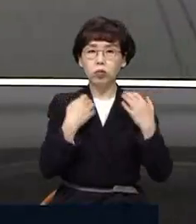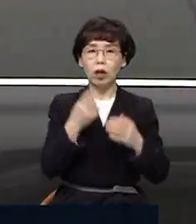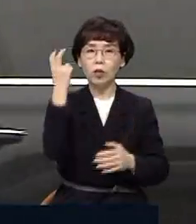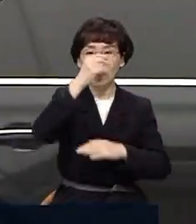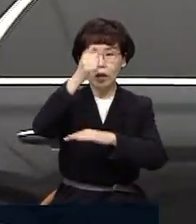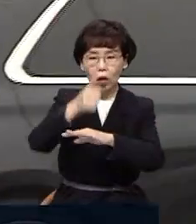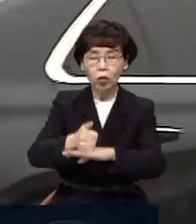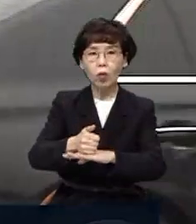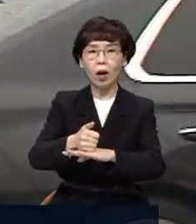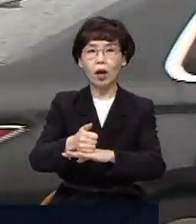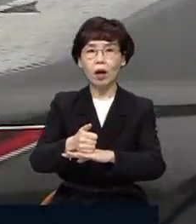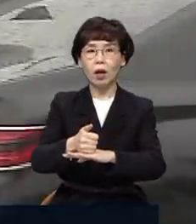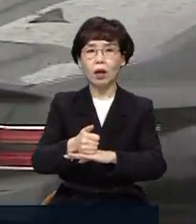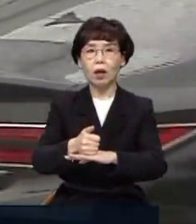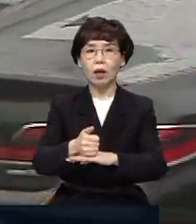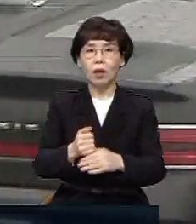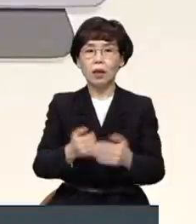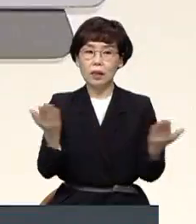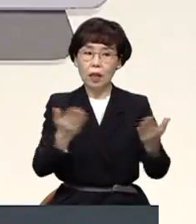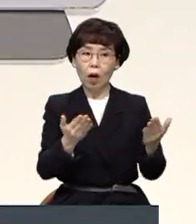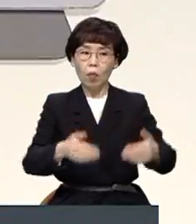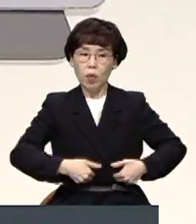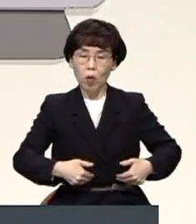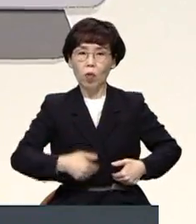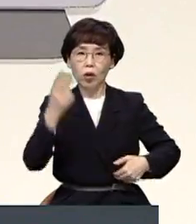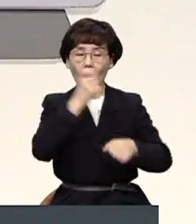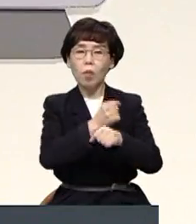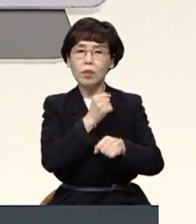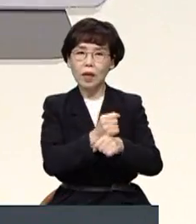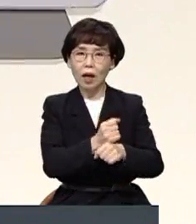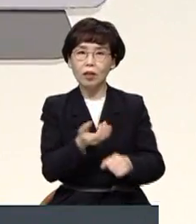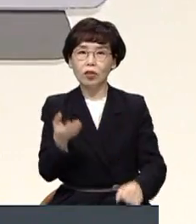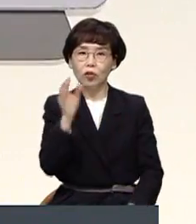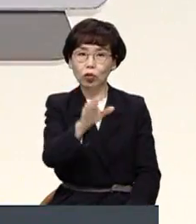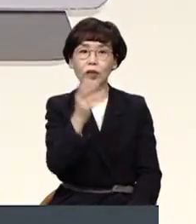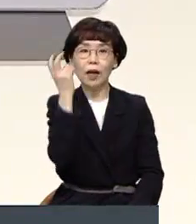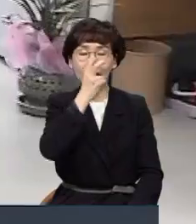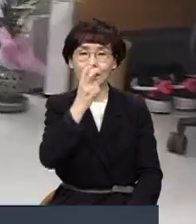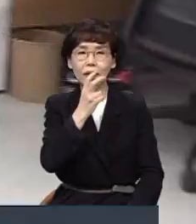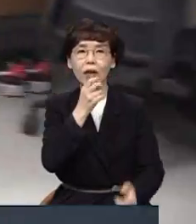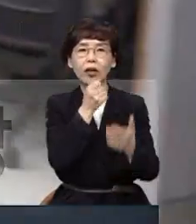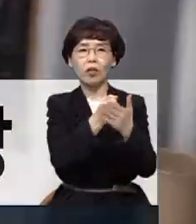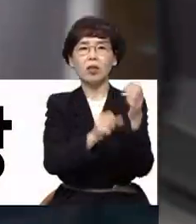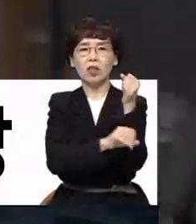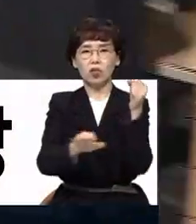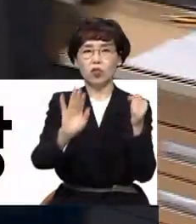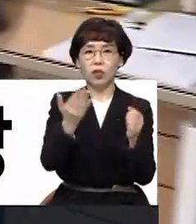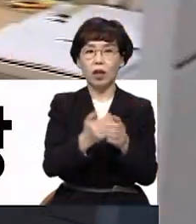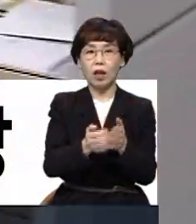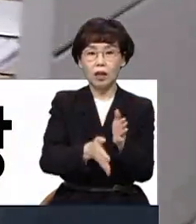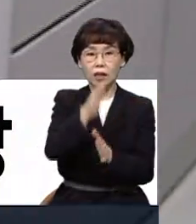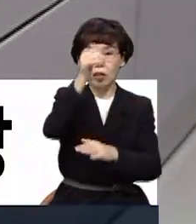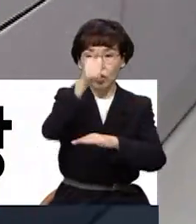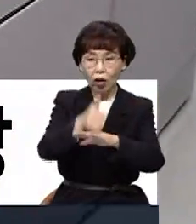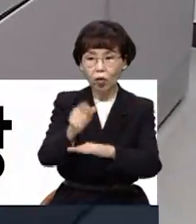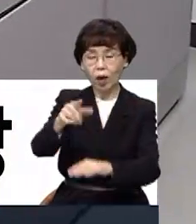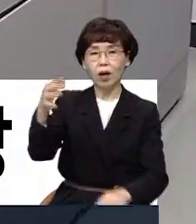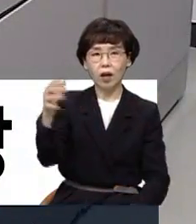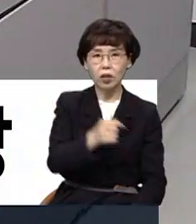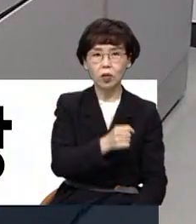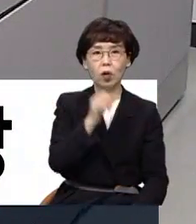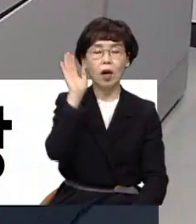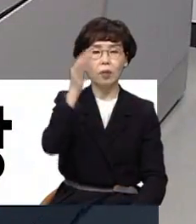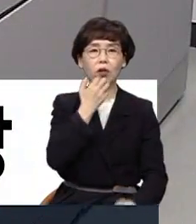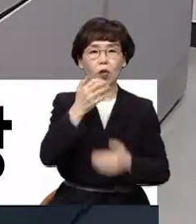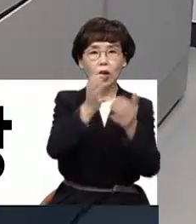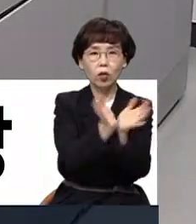조사 결과는 사보에 필요성 등을 검토하는 투자 심사 의 판단 근거가 됩니다 시는 결과를 토대로 조만간